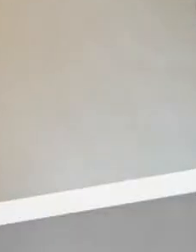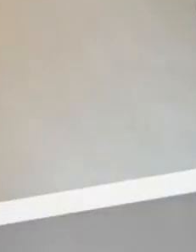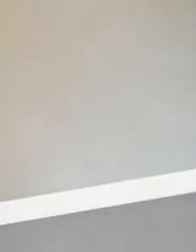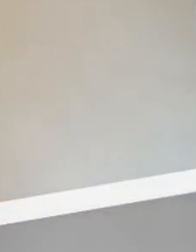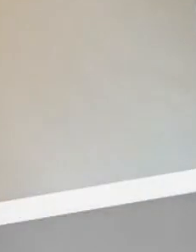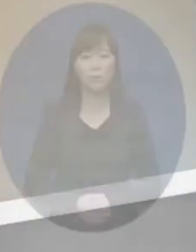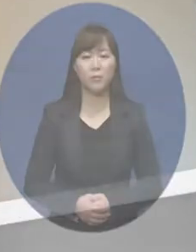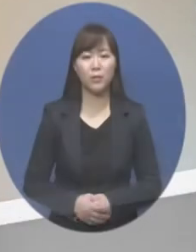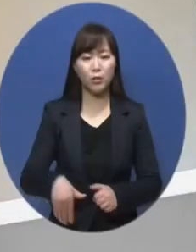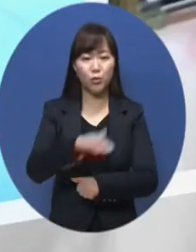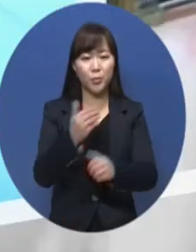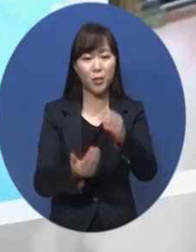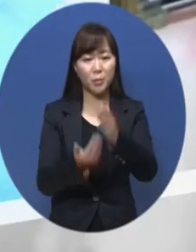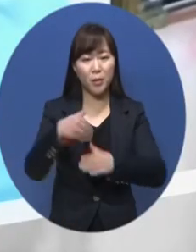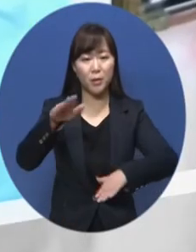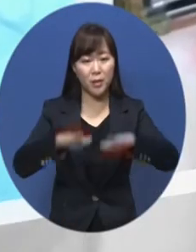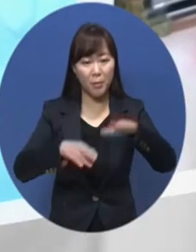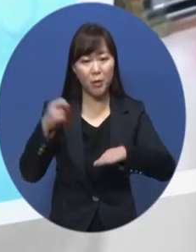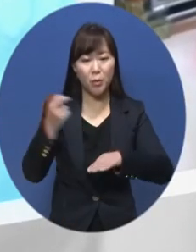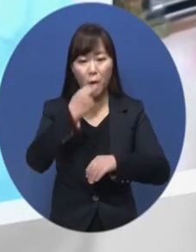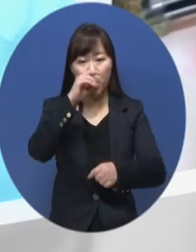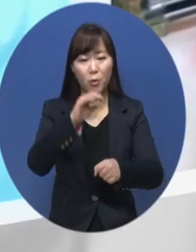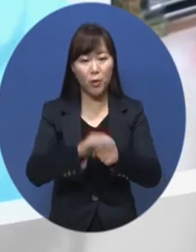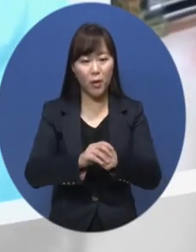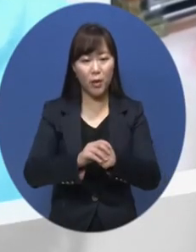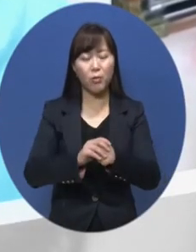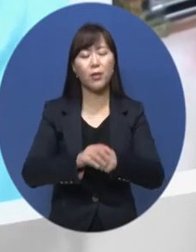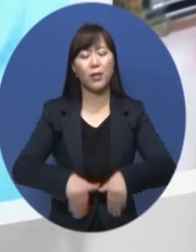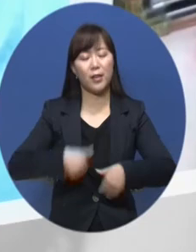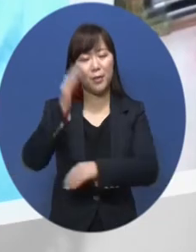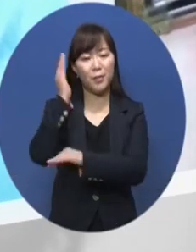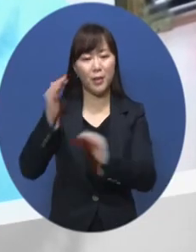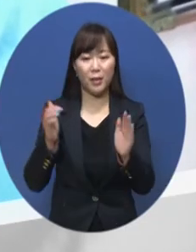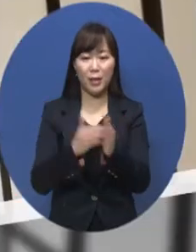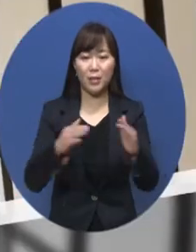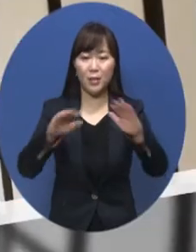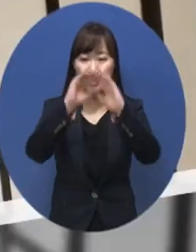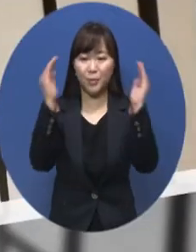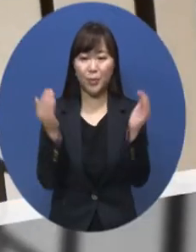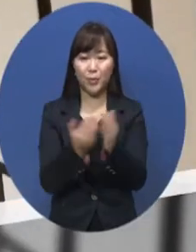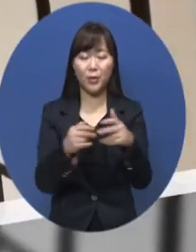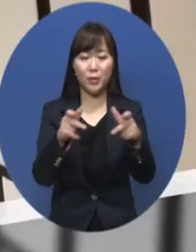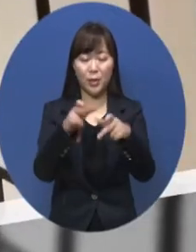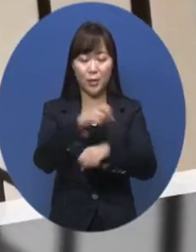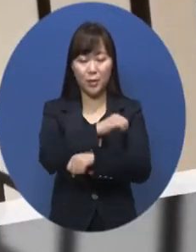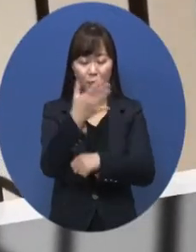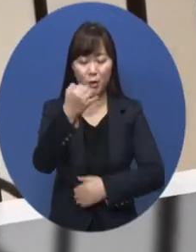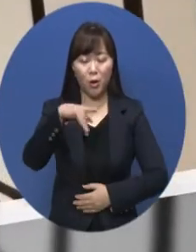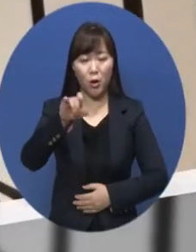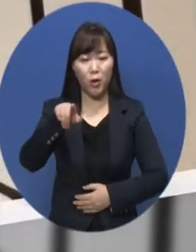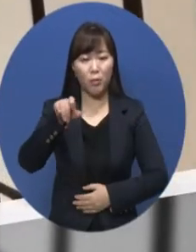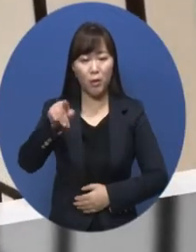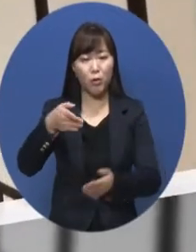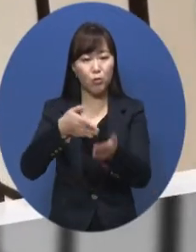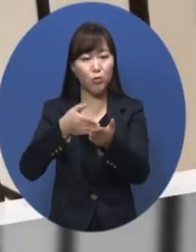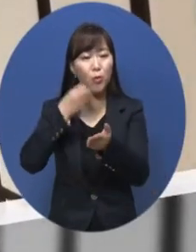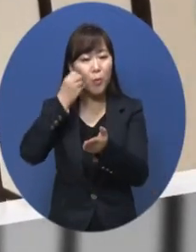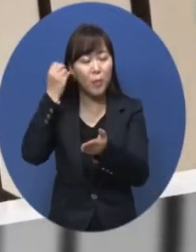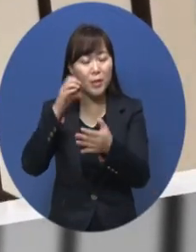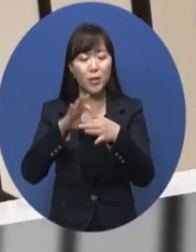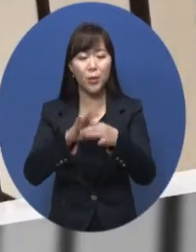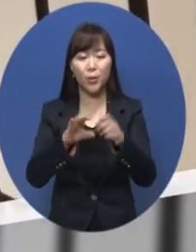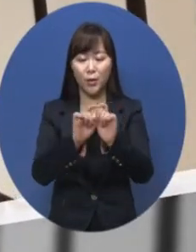우리 주변에서 일어나는 불공정한 사례부터 억울한 사연, 따뜻한 미담까지 장애인신문과 웰페어